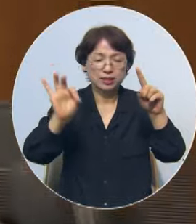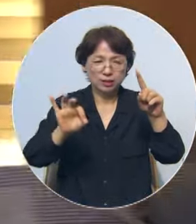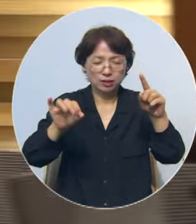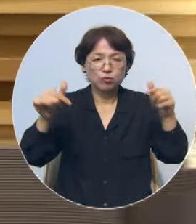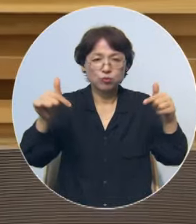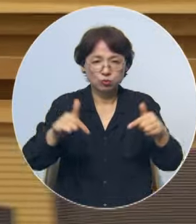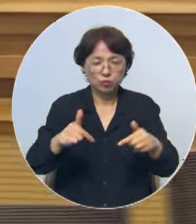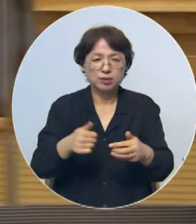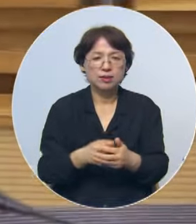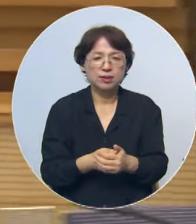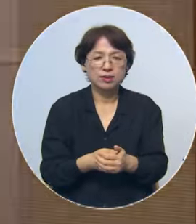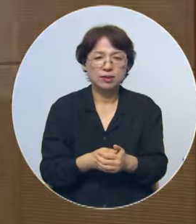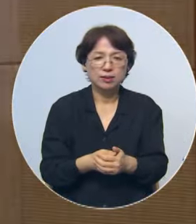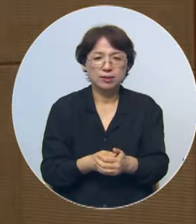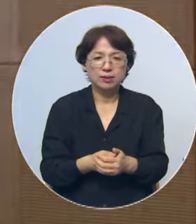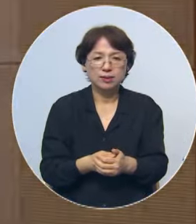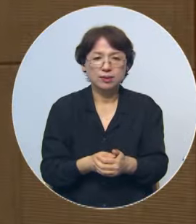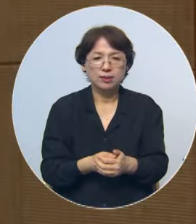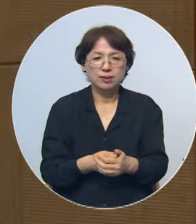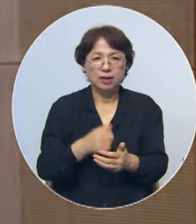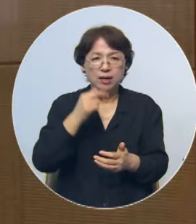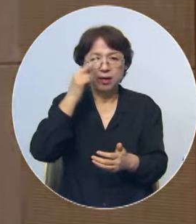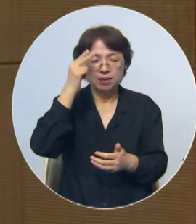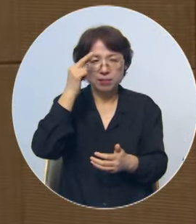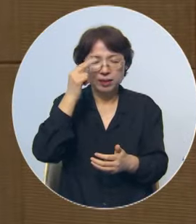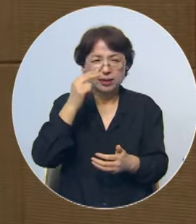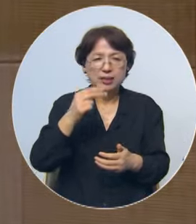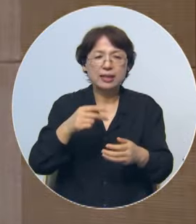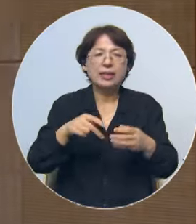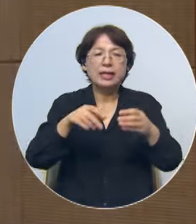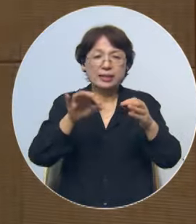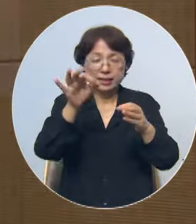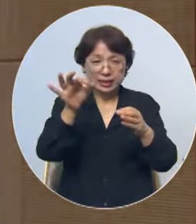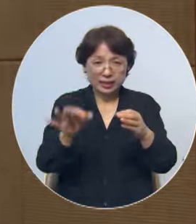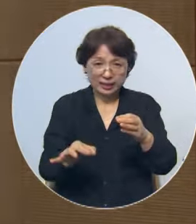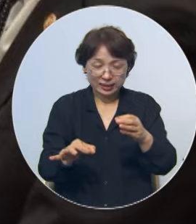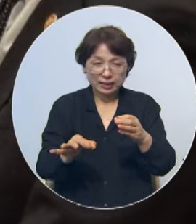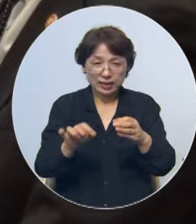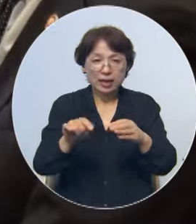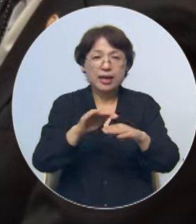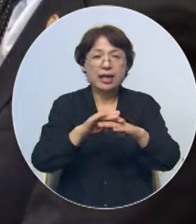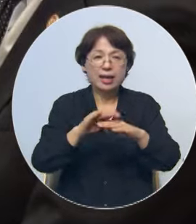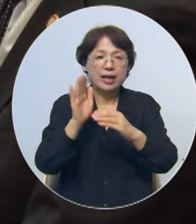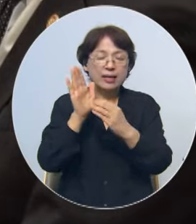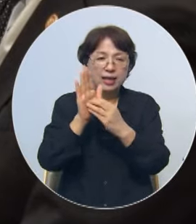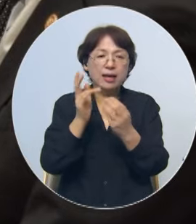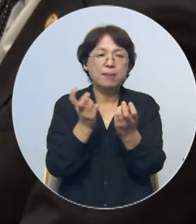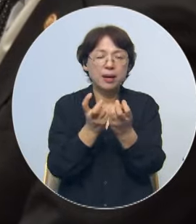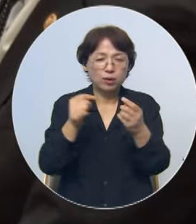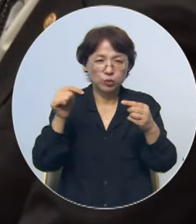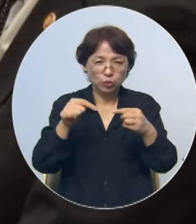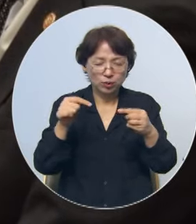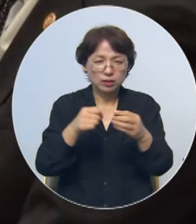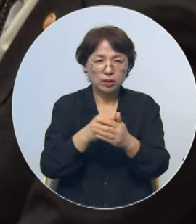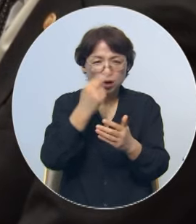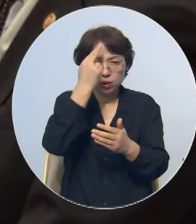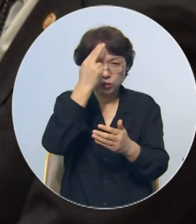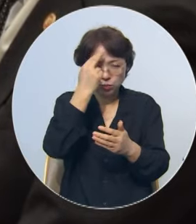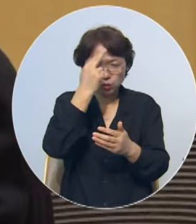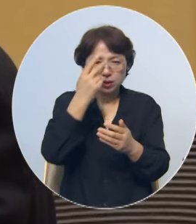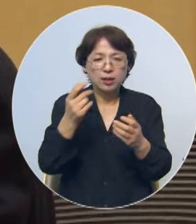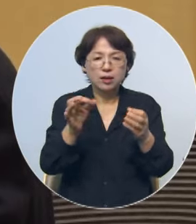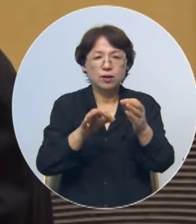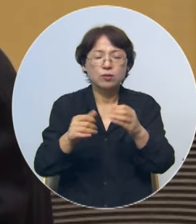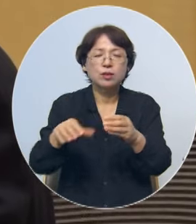주재로 거시경제금융회의를 열고 미 연준의 금리 인하 대응 방안을 논의했습니다. 최 부총리는 미 연준의 통화정책